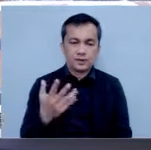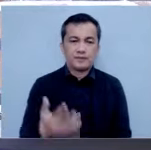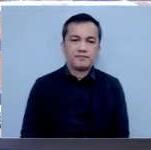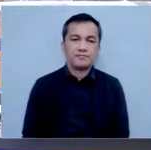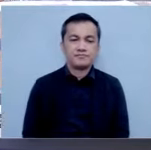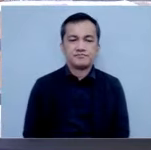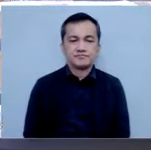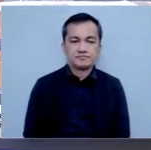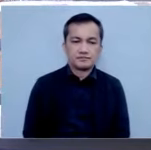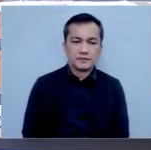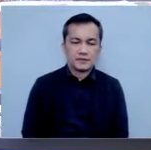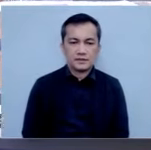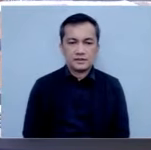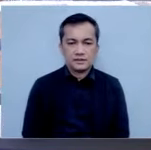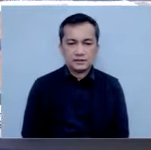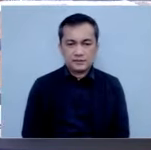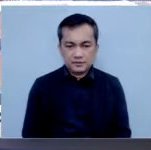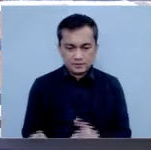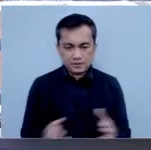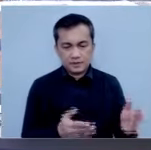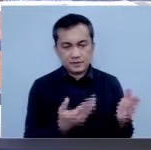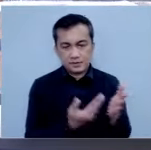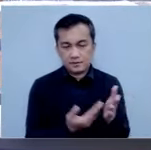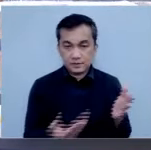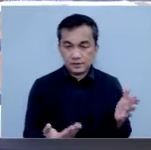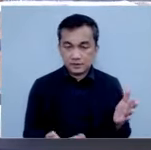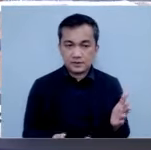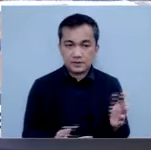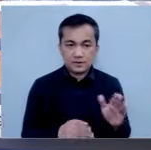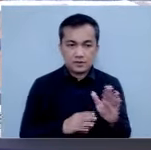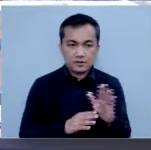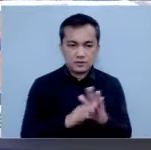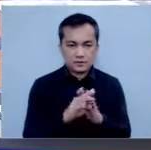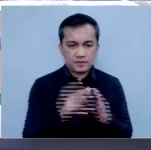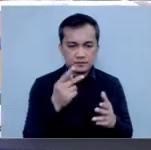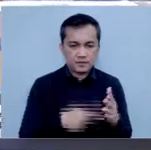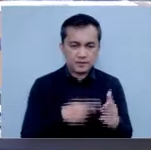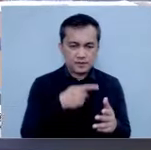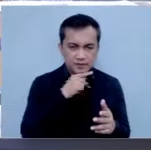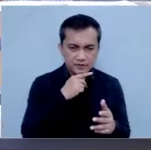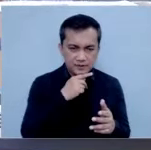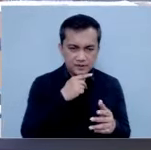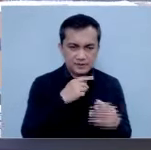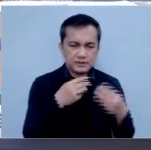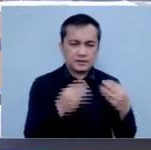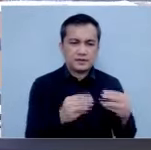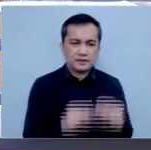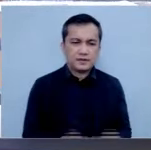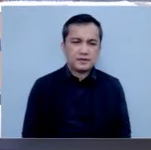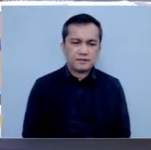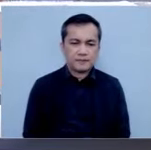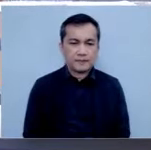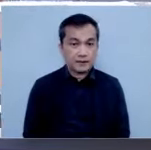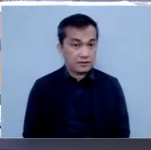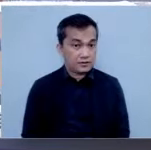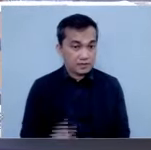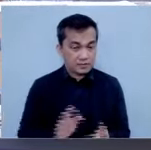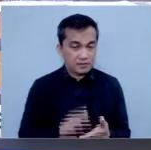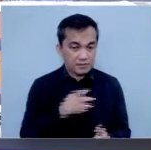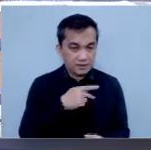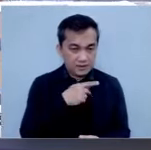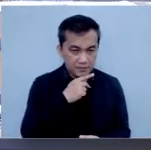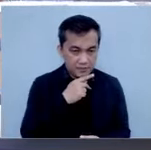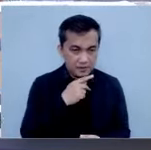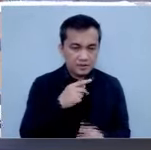Gabig naman tayo sa usaping bilihin. Sumipa na kasi ang presyo ng baboy sa mga pamilihan. Pero kung nagmahal ang baboy,